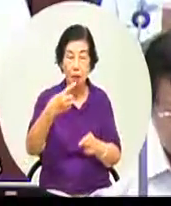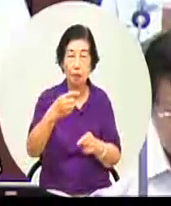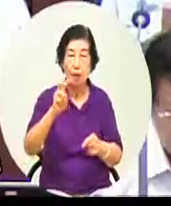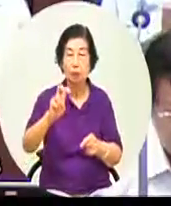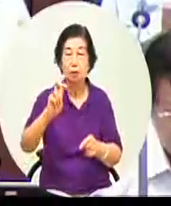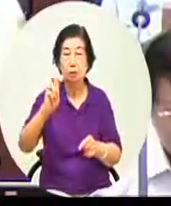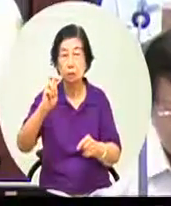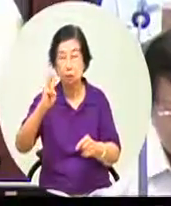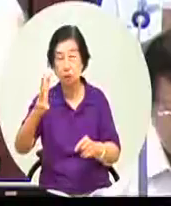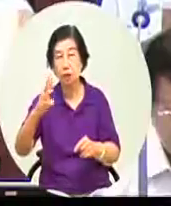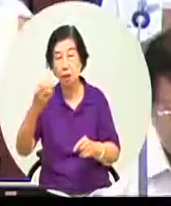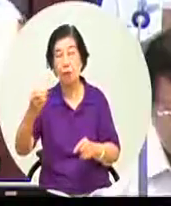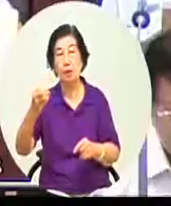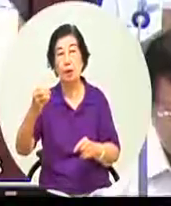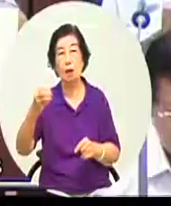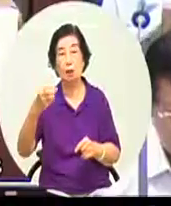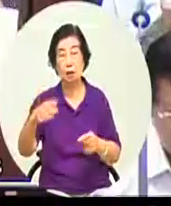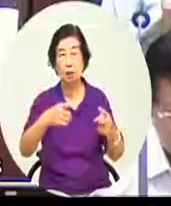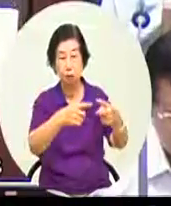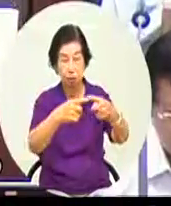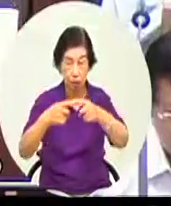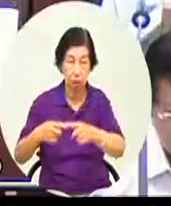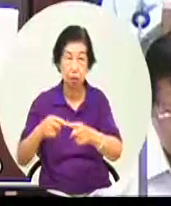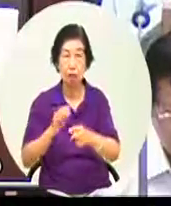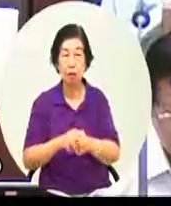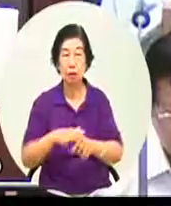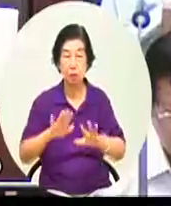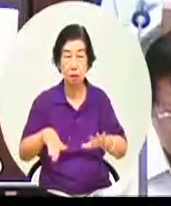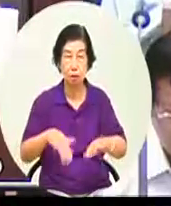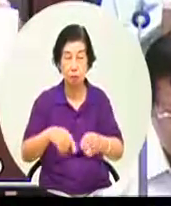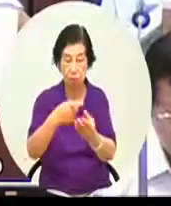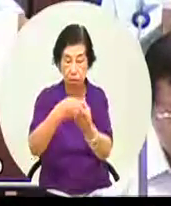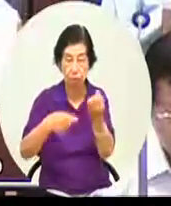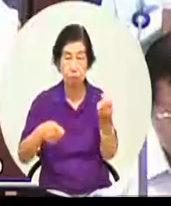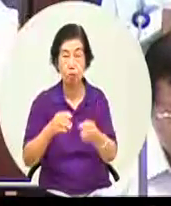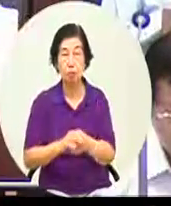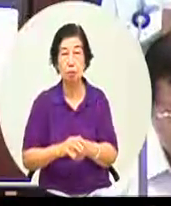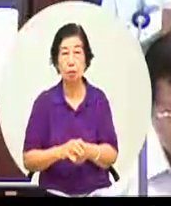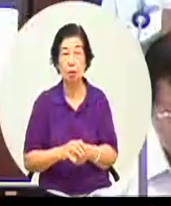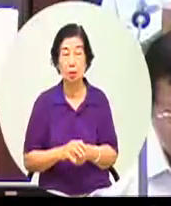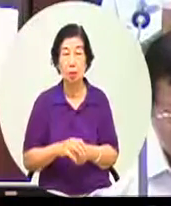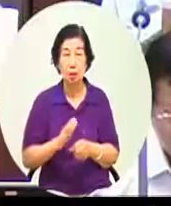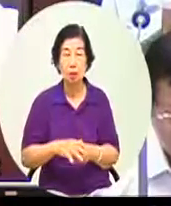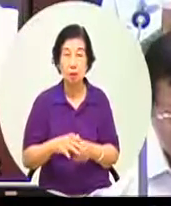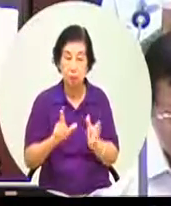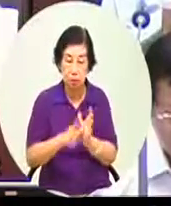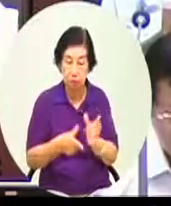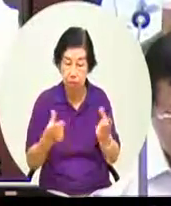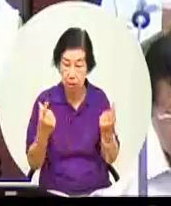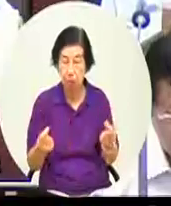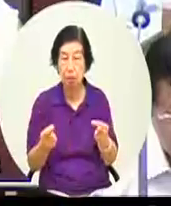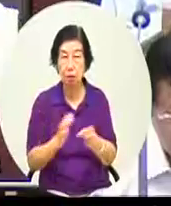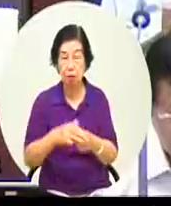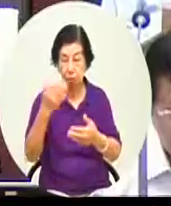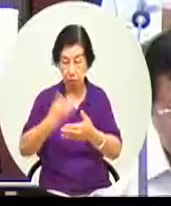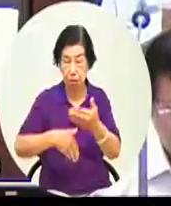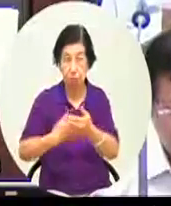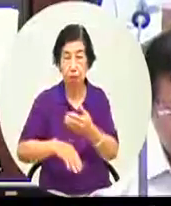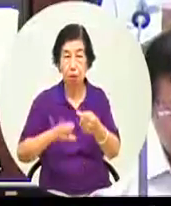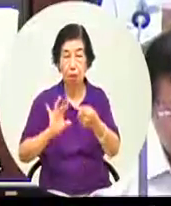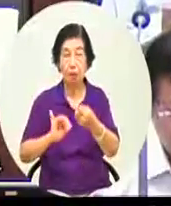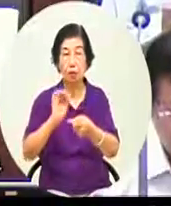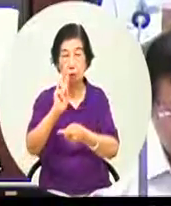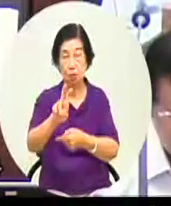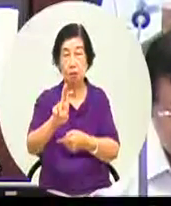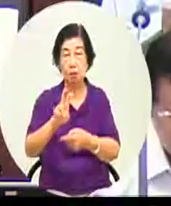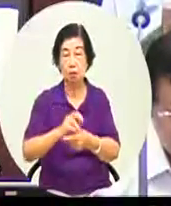123万0955人。那我们用推估的方式来计算的话，大概同期相比大概减少20%，那如果是